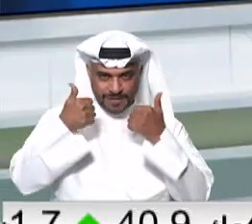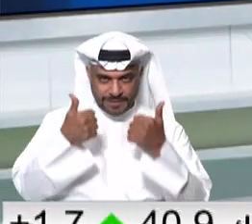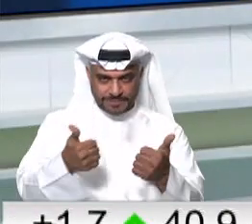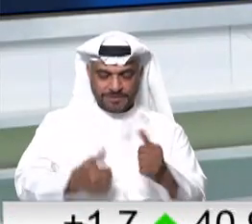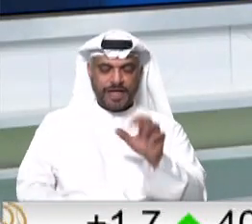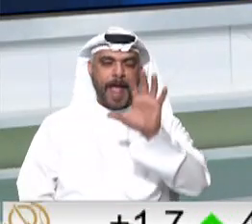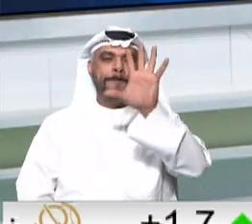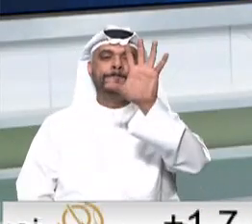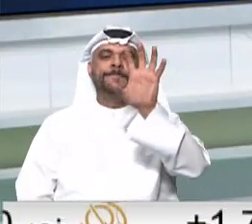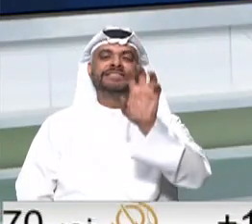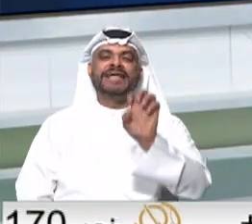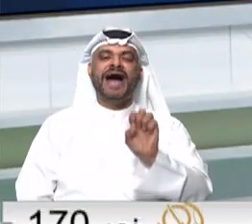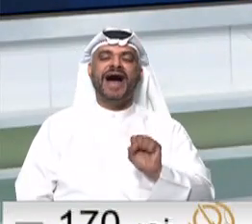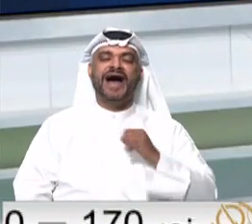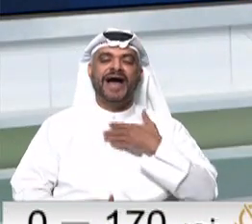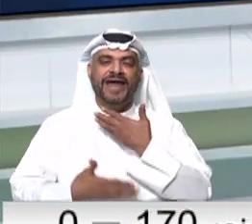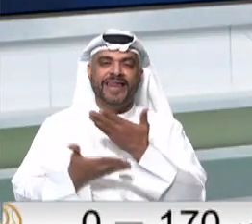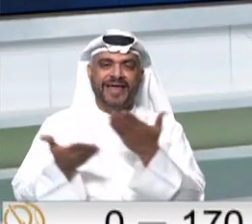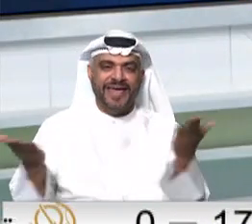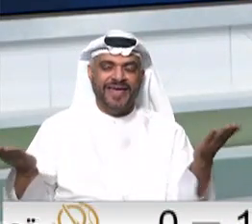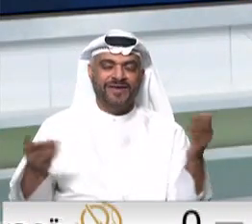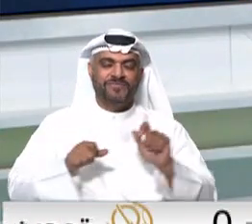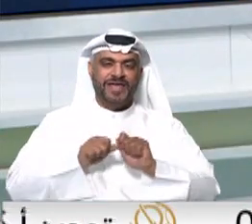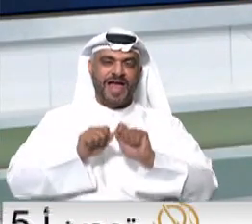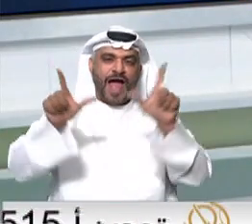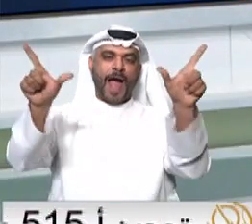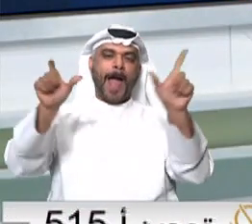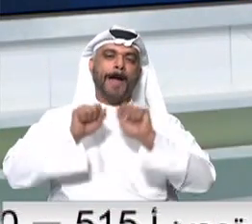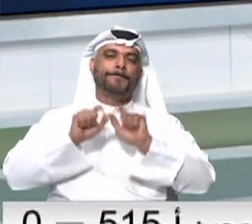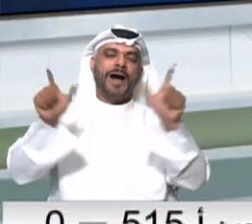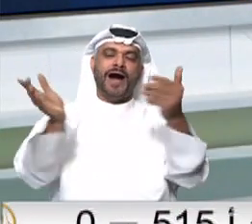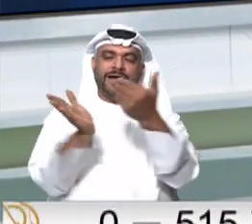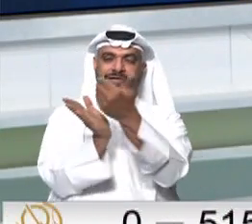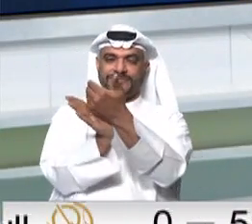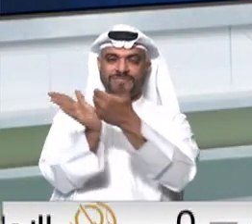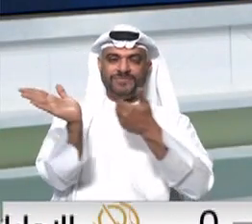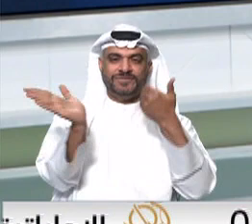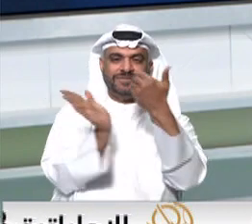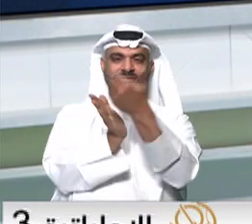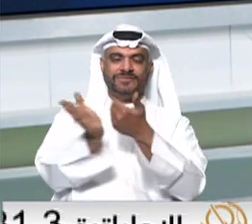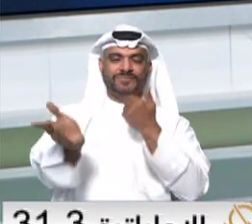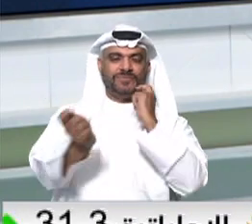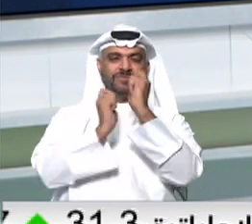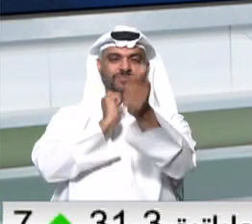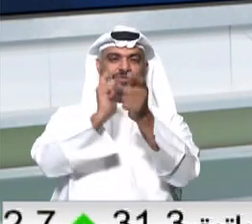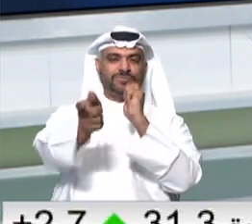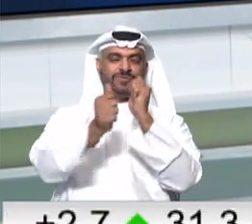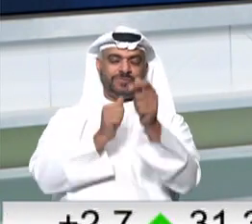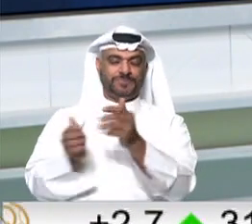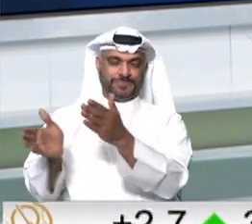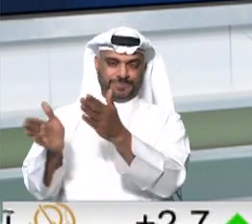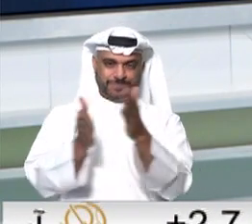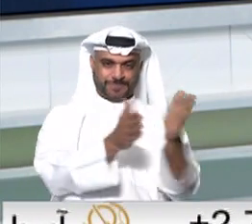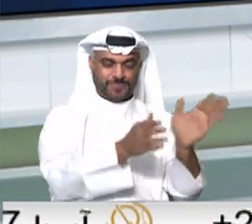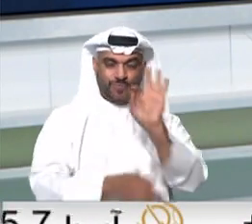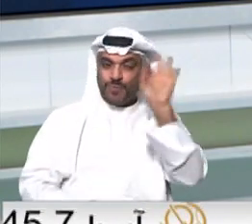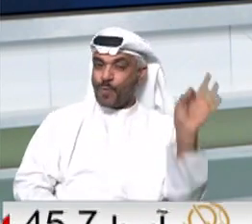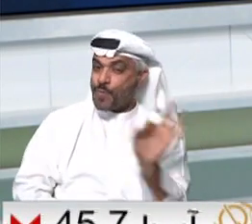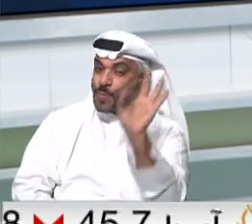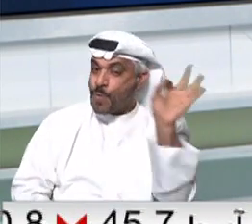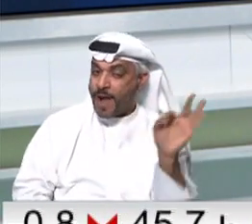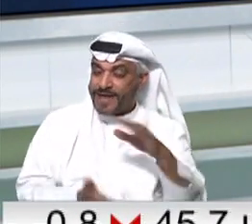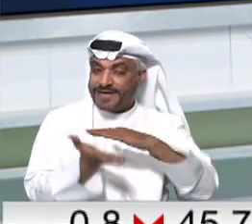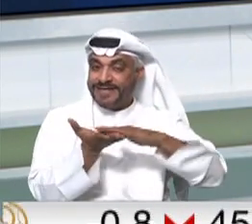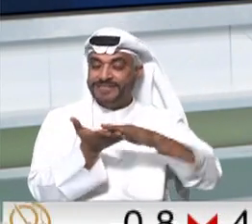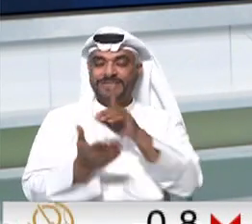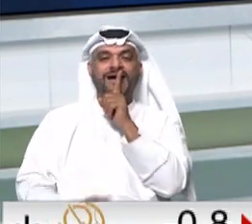جوله في عالم الاقتصاد نستهلها مع شركه نفط الكويت التي شاركت في معرض اكسبو الدوحه